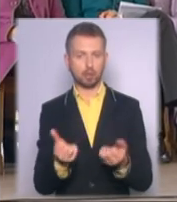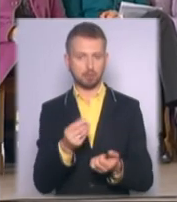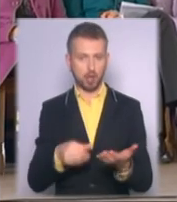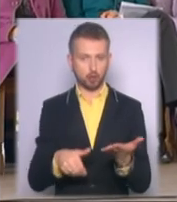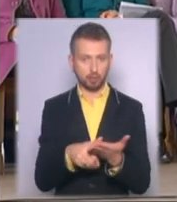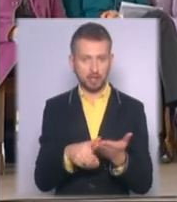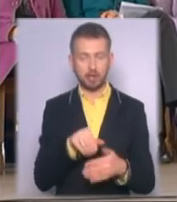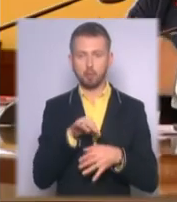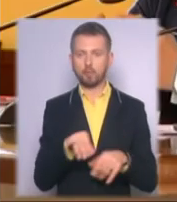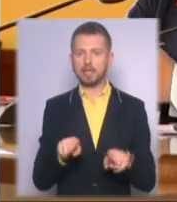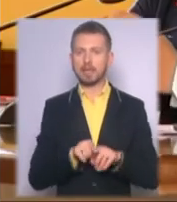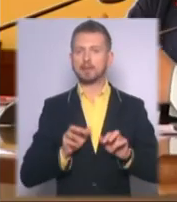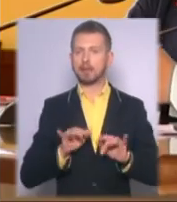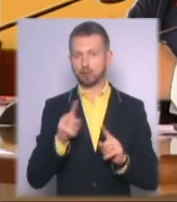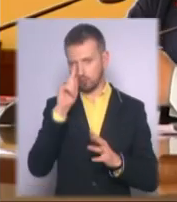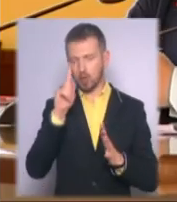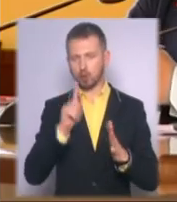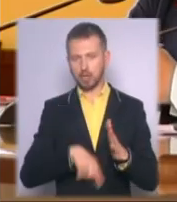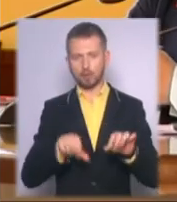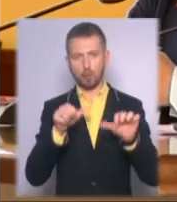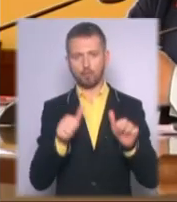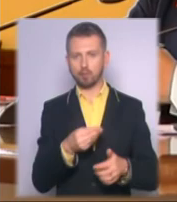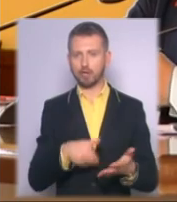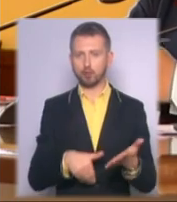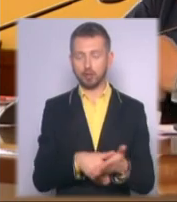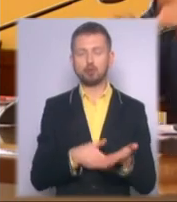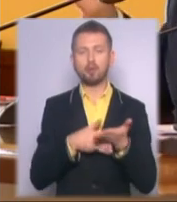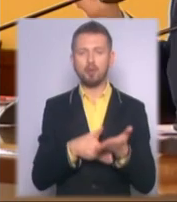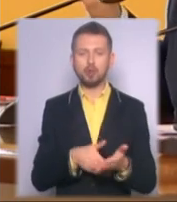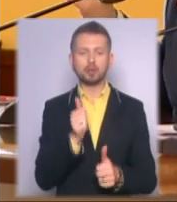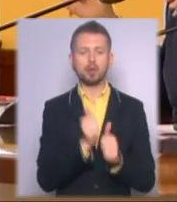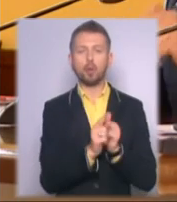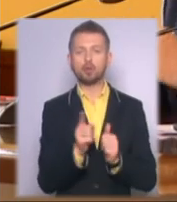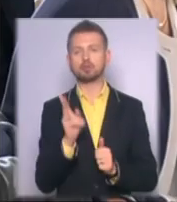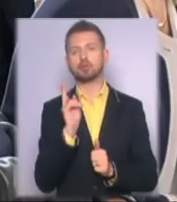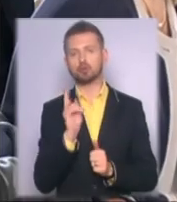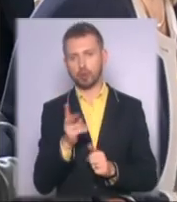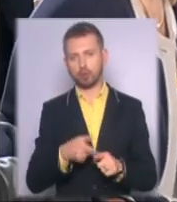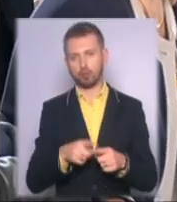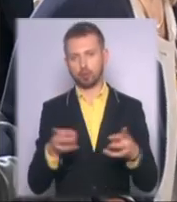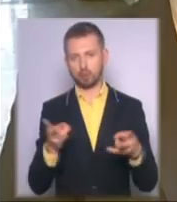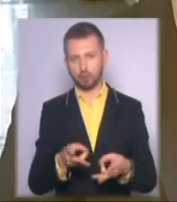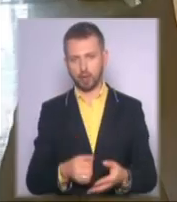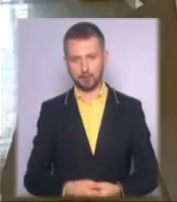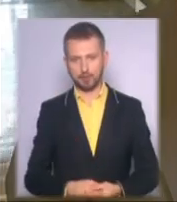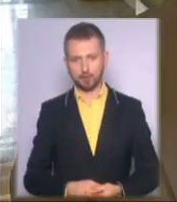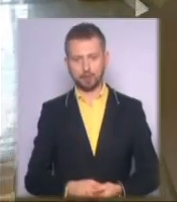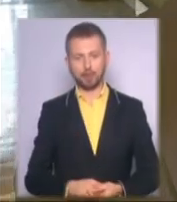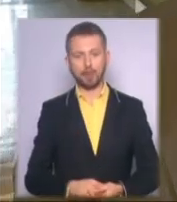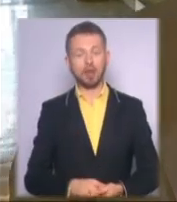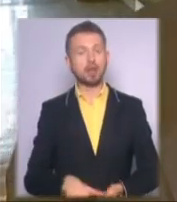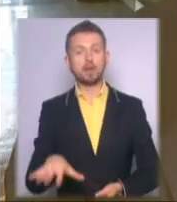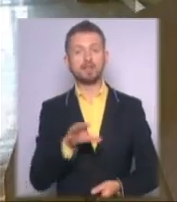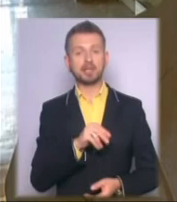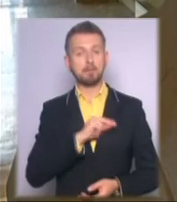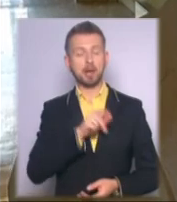Провели такий захід, щоб переконатися, оформити субсидію допоможуть кожному, хто цього потребує. Всі